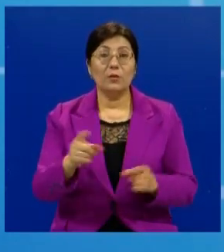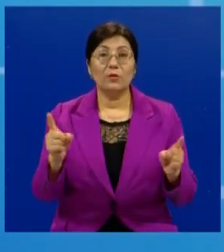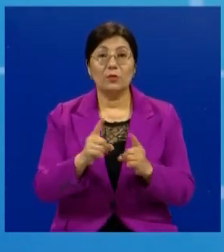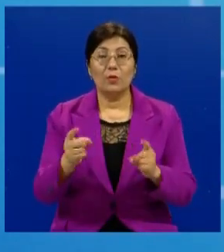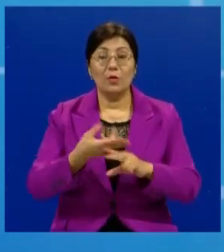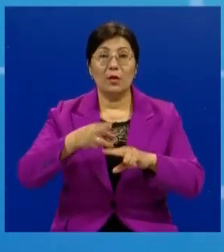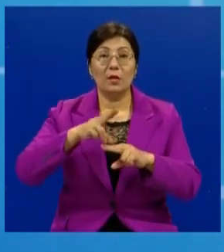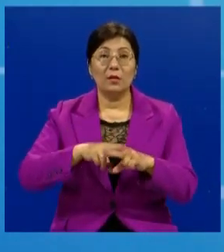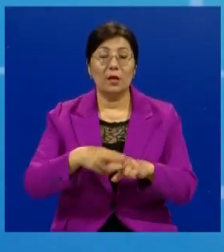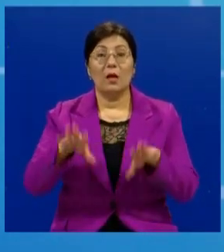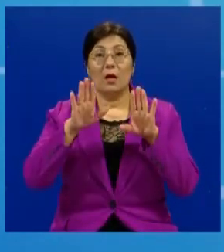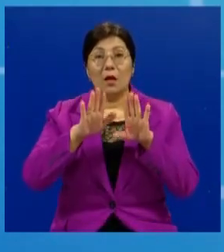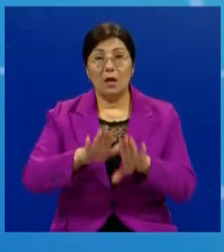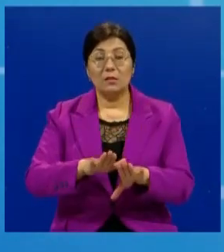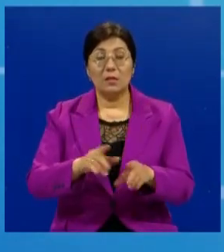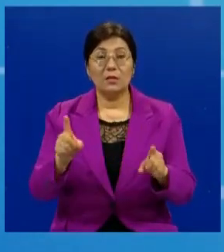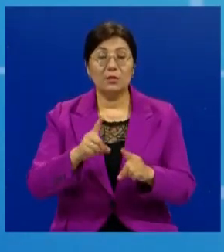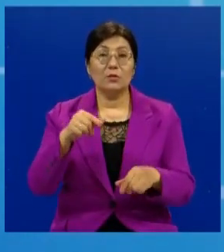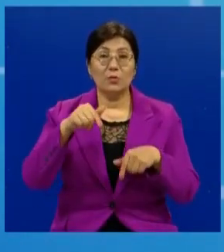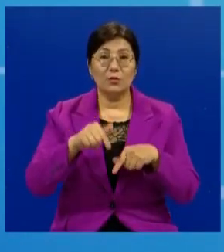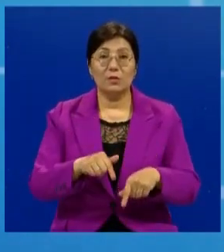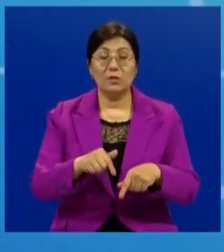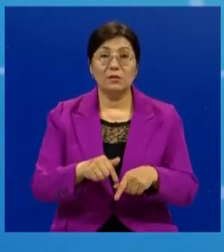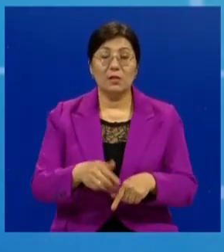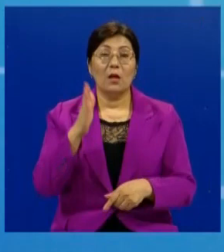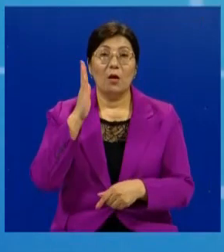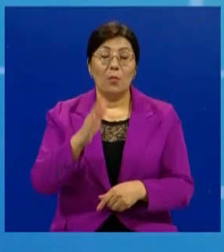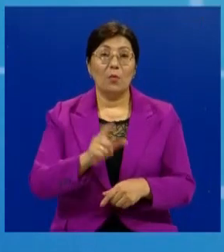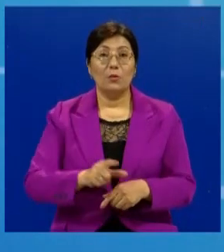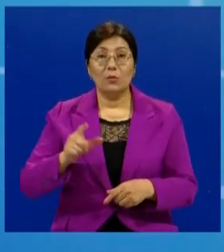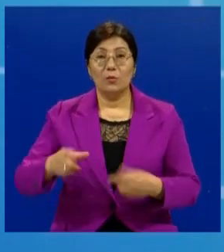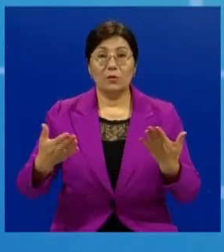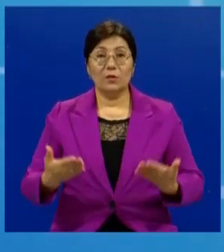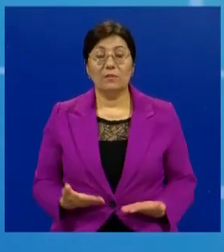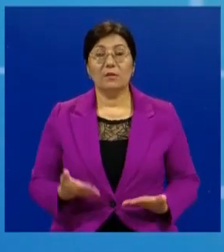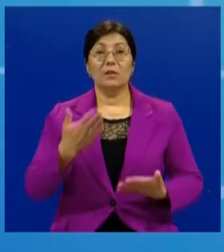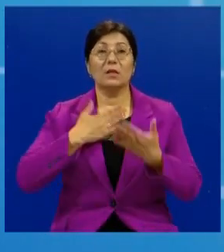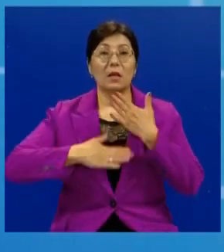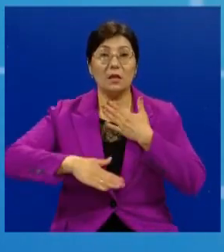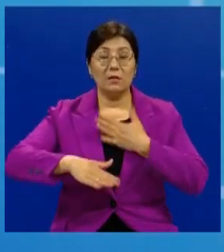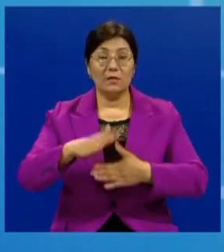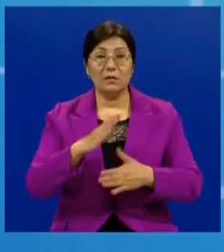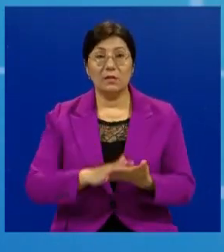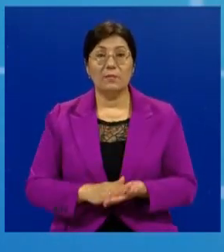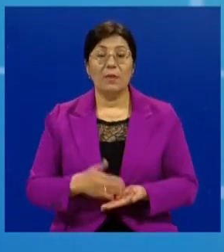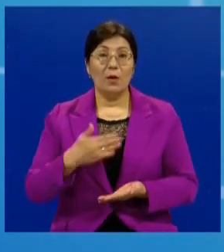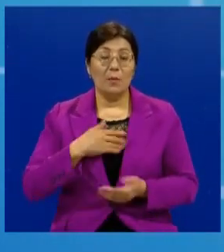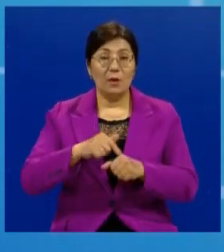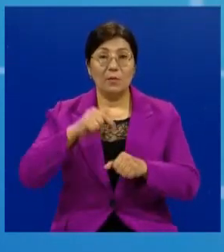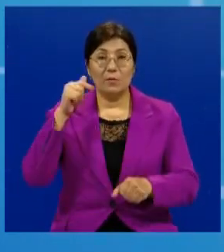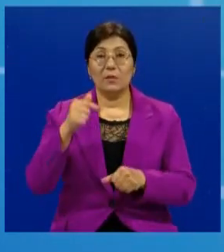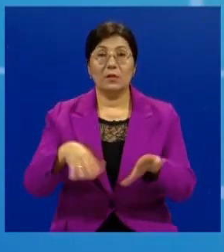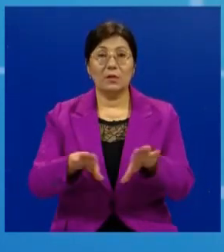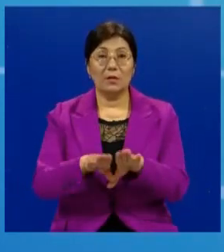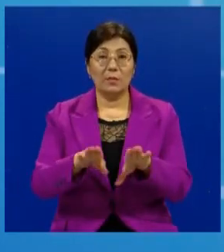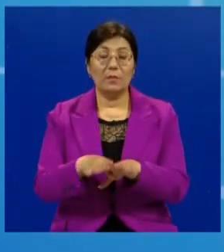это останется, что здесь будут люди жить и радоваться. Вот у меня ощущение такое